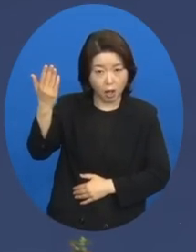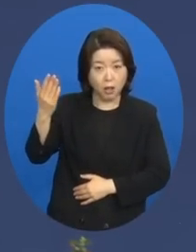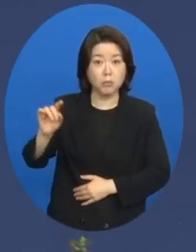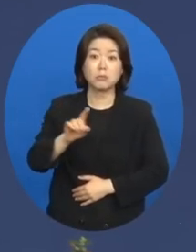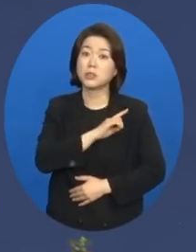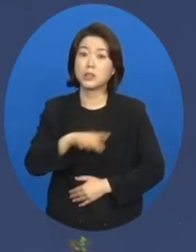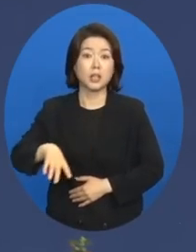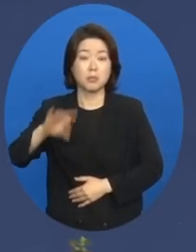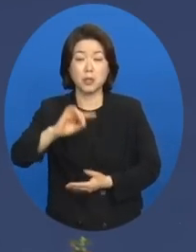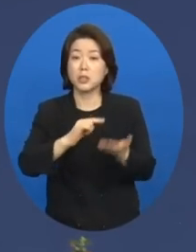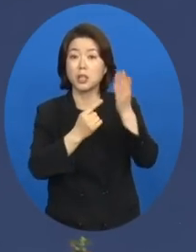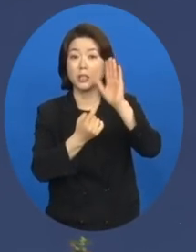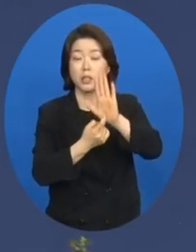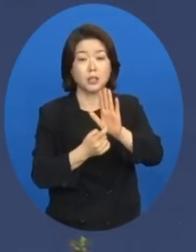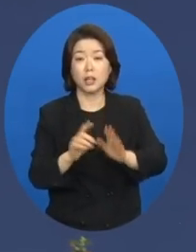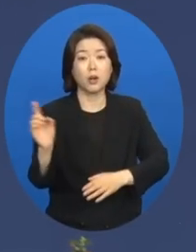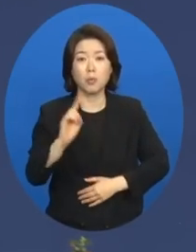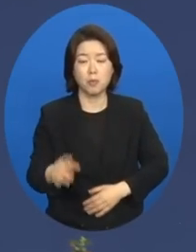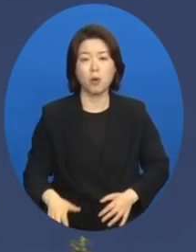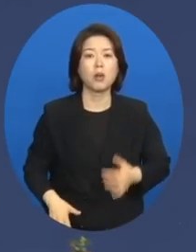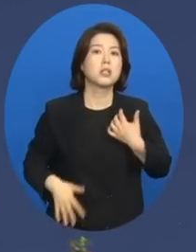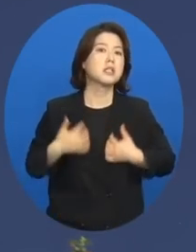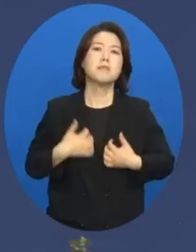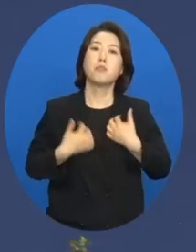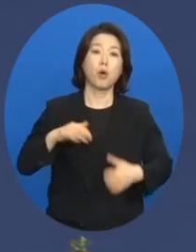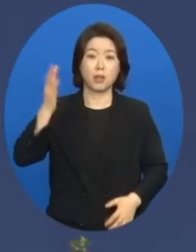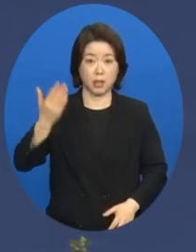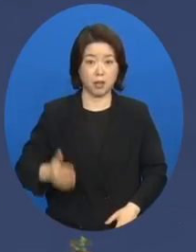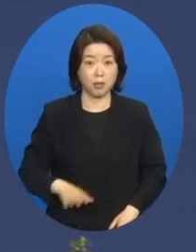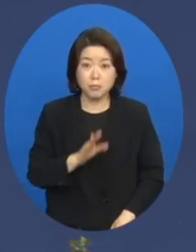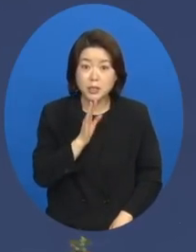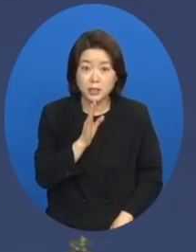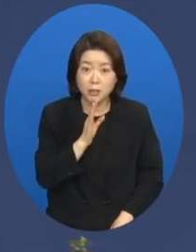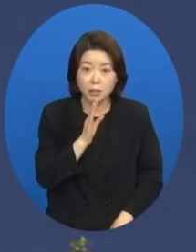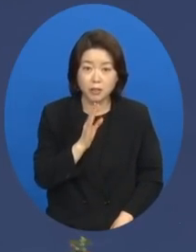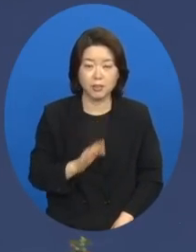먼저 나타나는 반응이 기뻐야 되잖아요.